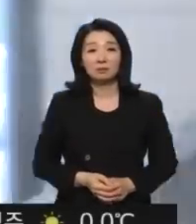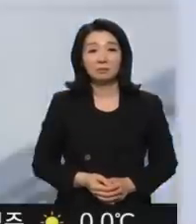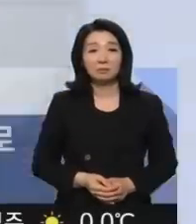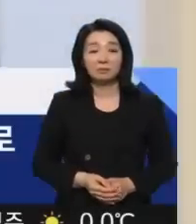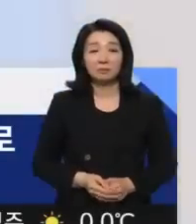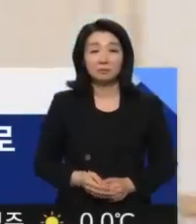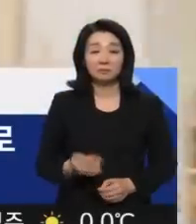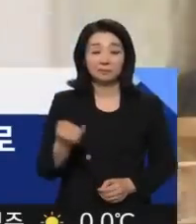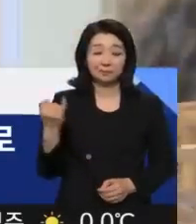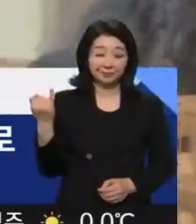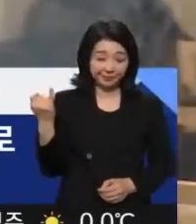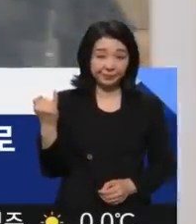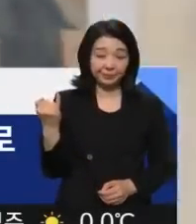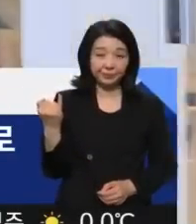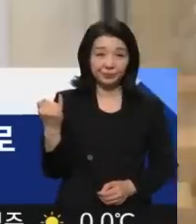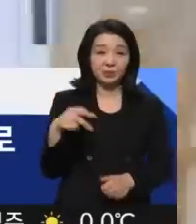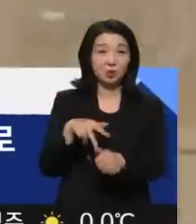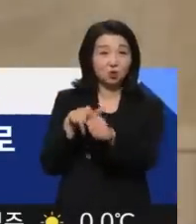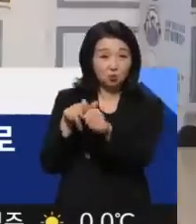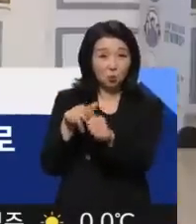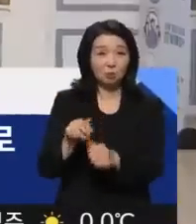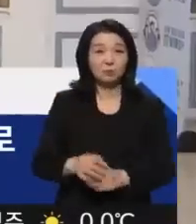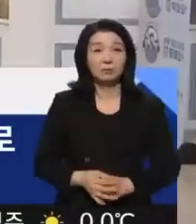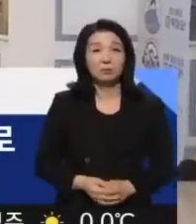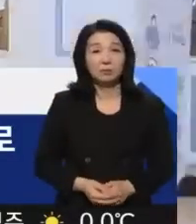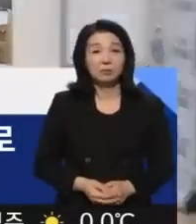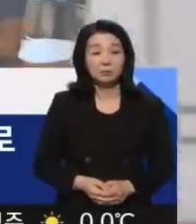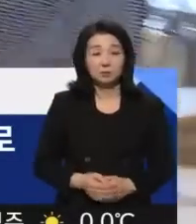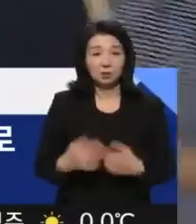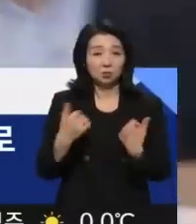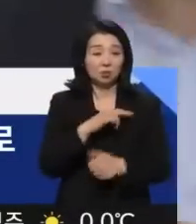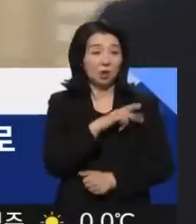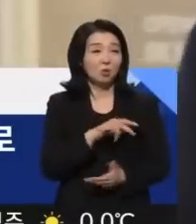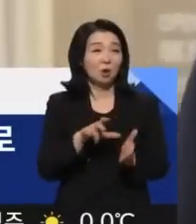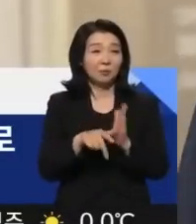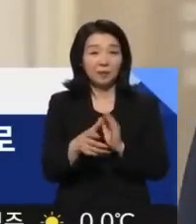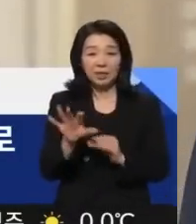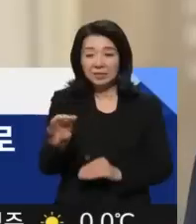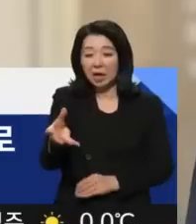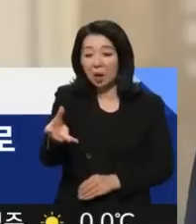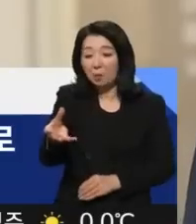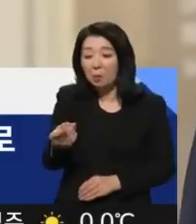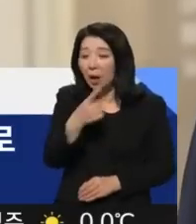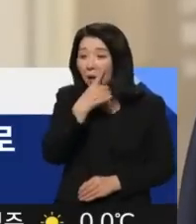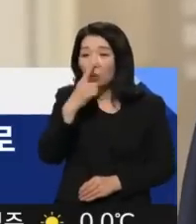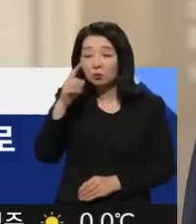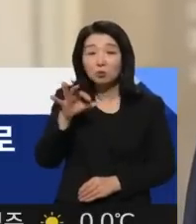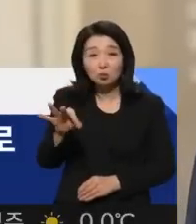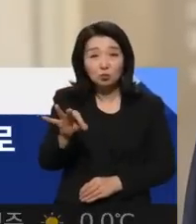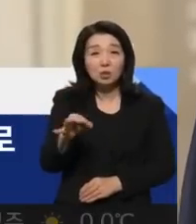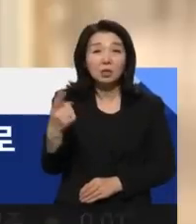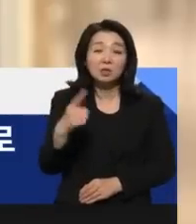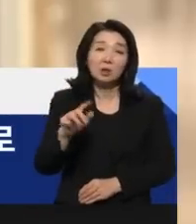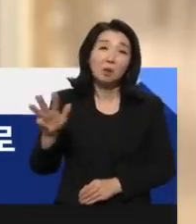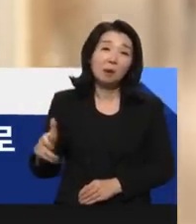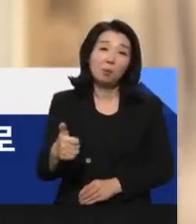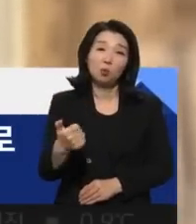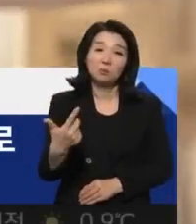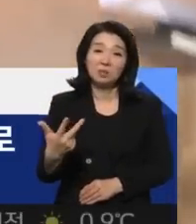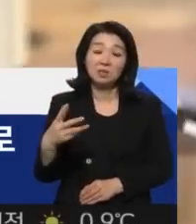김승희 복지부 장관 후보자는 지난 8일 국회의원 시절 렌터카 보증금으로 쓴 정치자금 1,857만